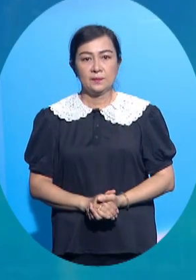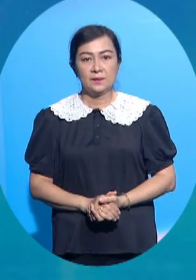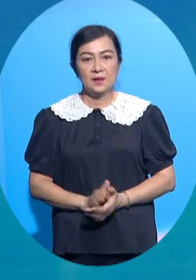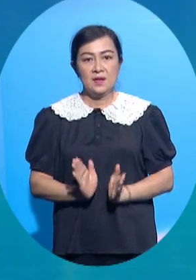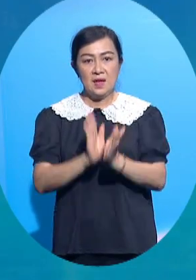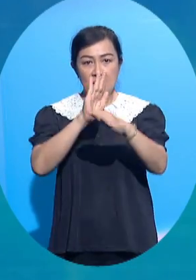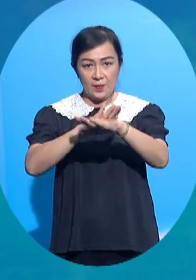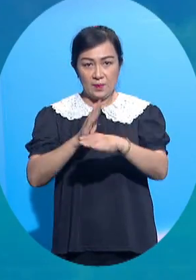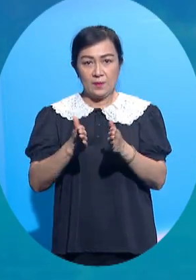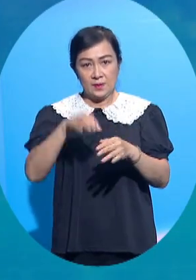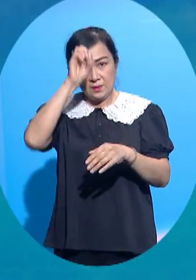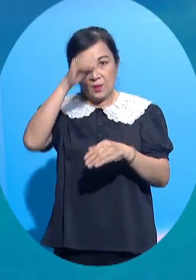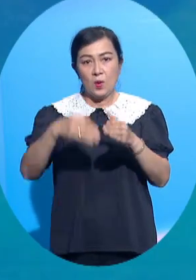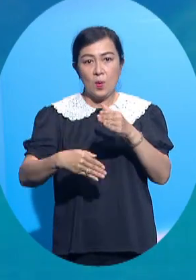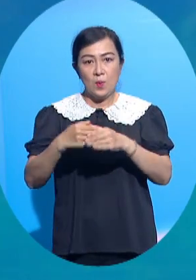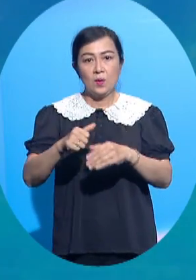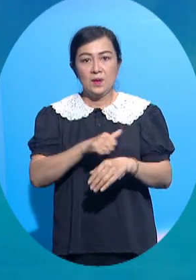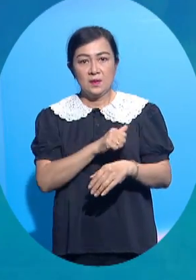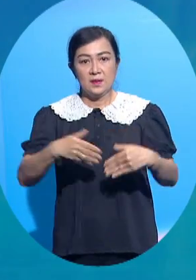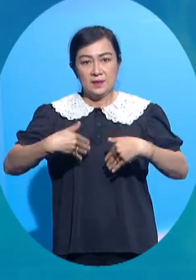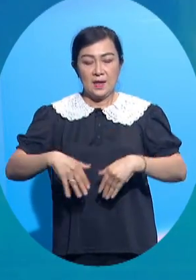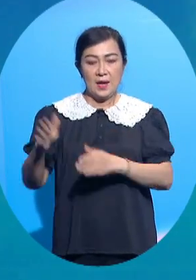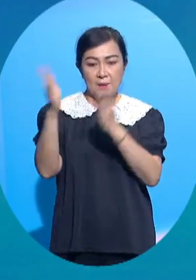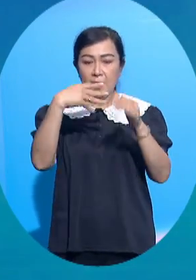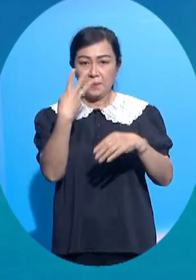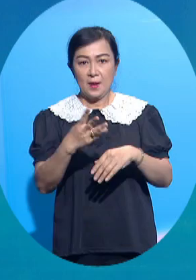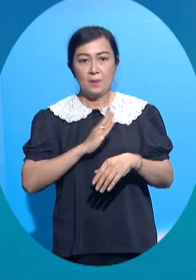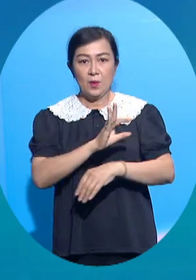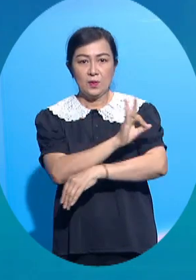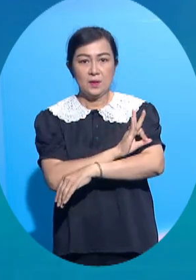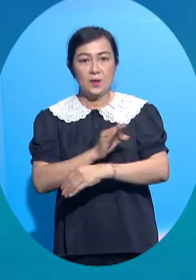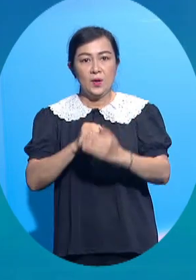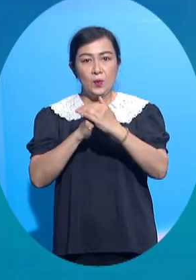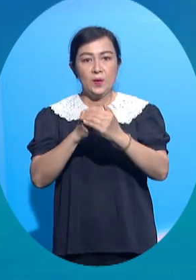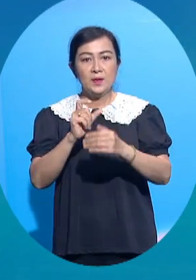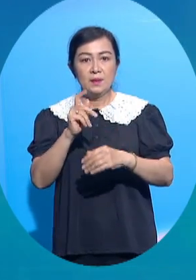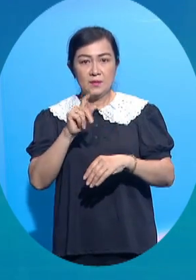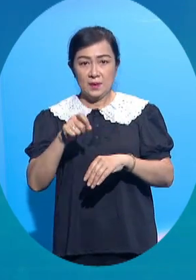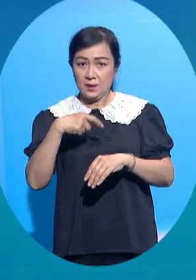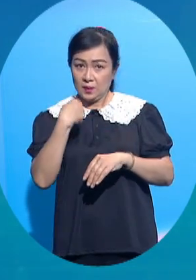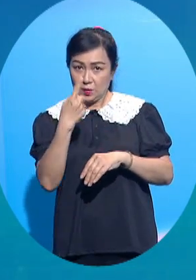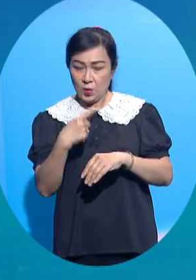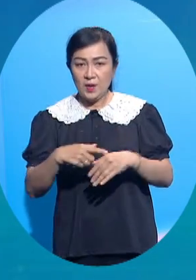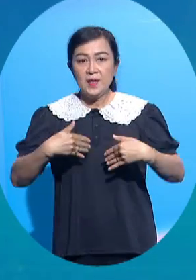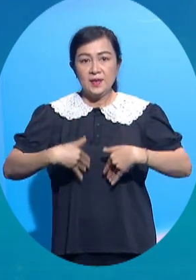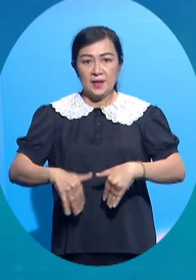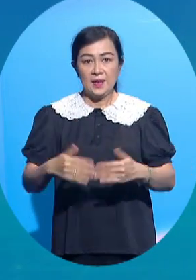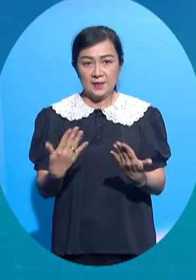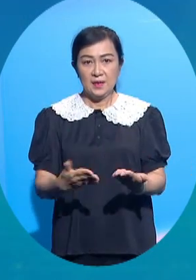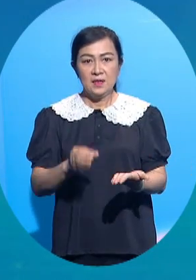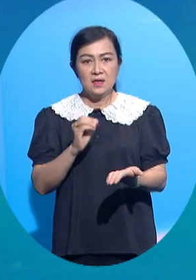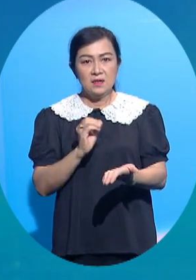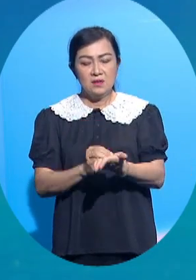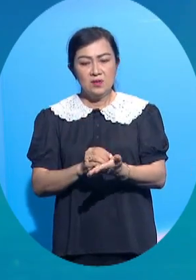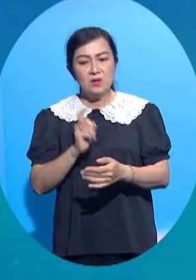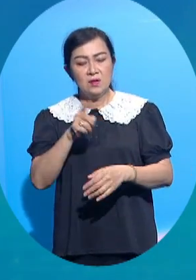tại lễ phát động ngành giáo dục ủng hộ đồng bào bị thiệt hại do bảo số ba bộ trưởng bộ Giáo dục và đào tạo Nguyễn Kim Sơn nhấn mạnh thiệt hại cho tới thời điểm này